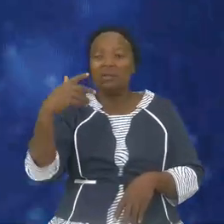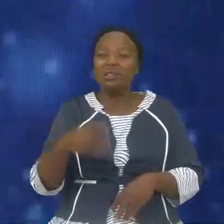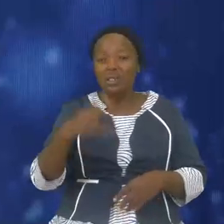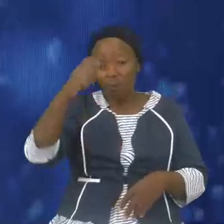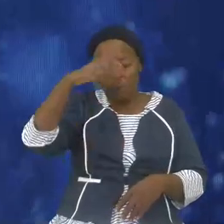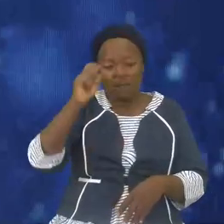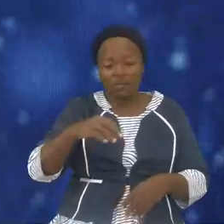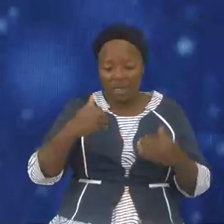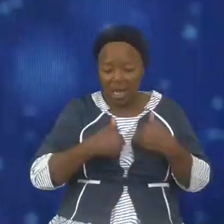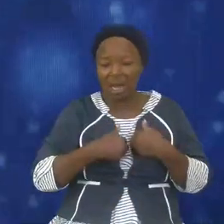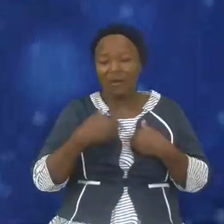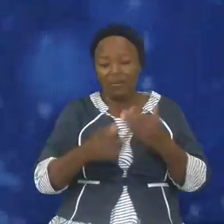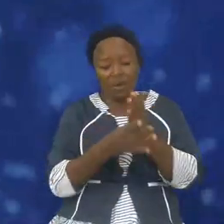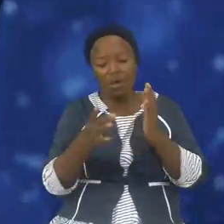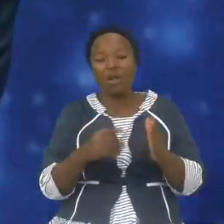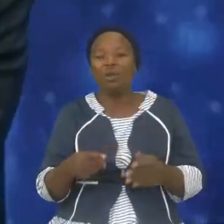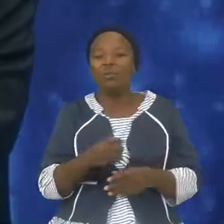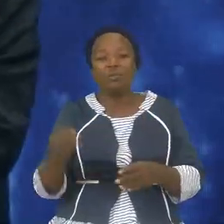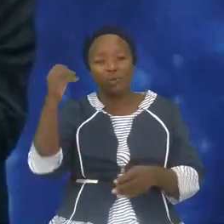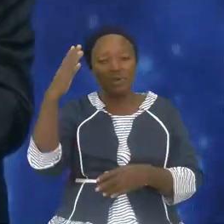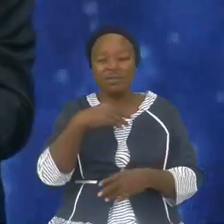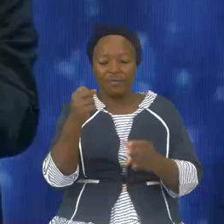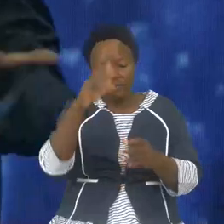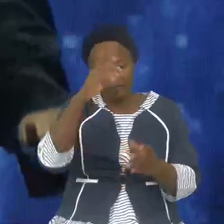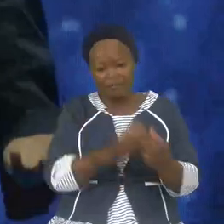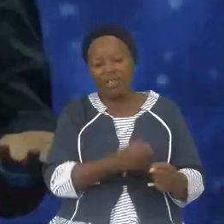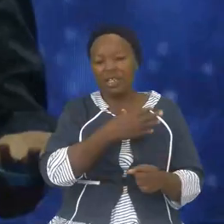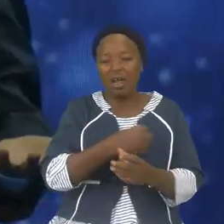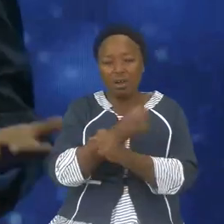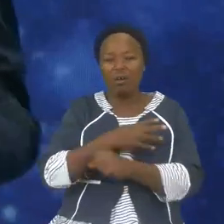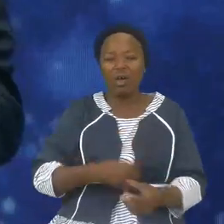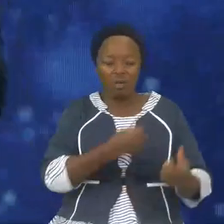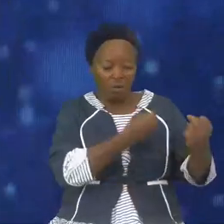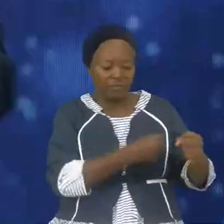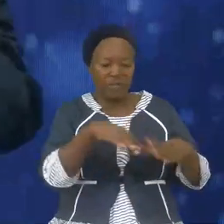personne. L'huile de grâce, la foi, l'amour, la confiance en Dieu